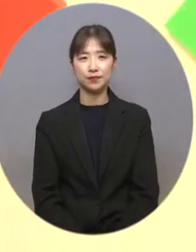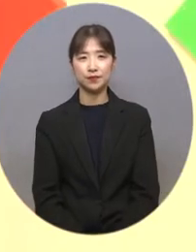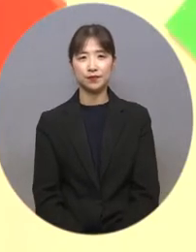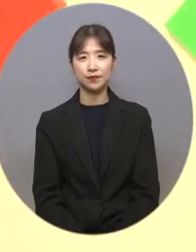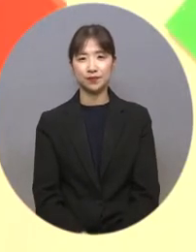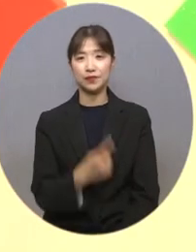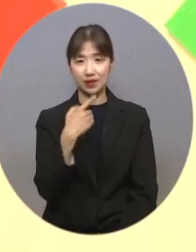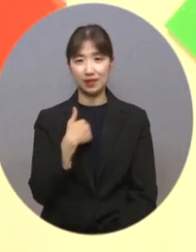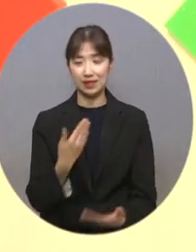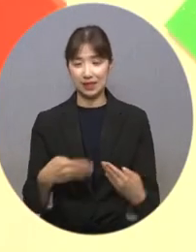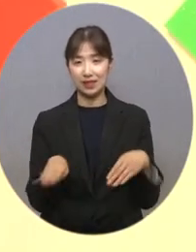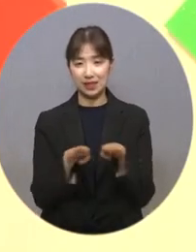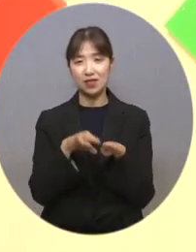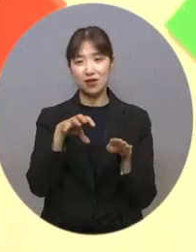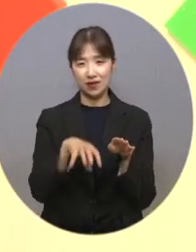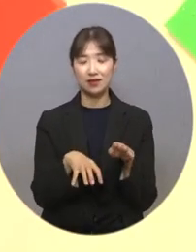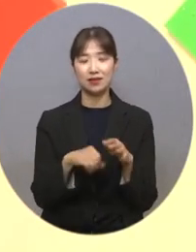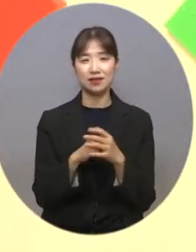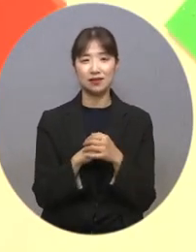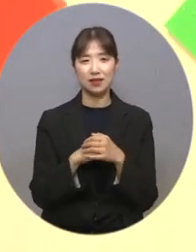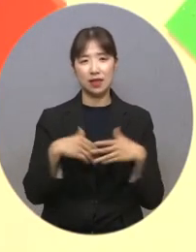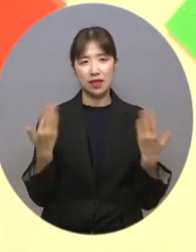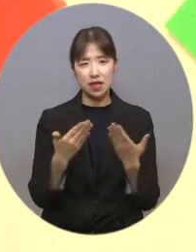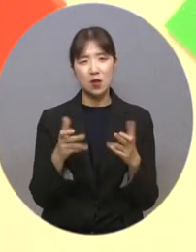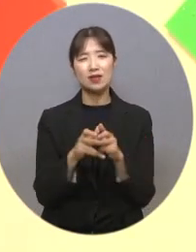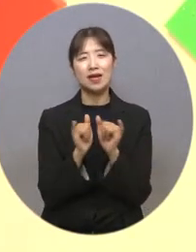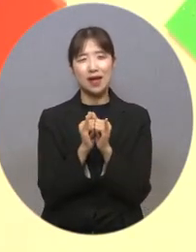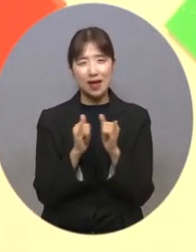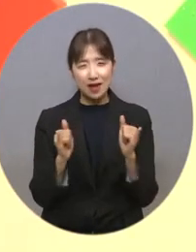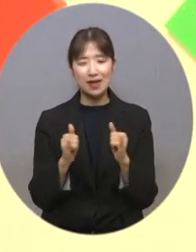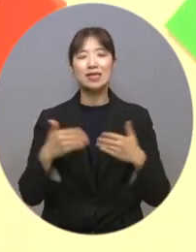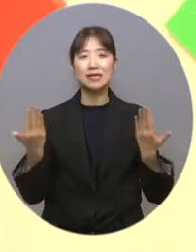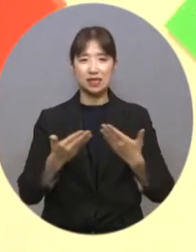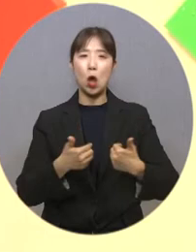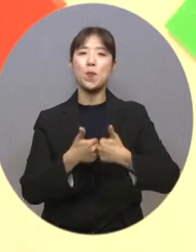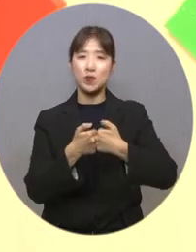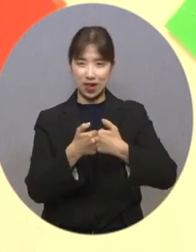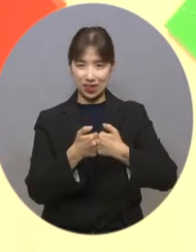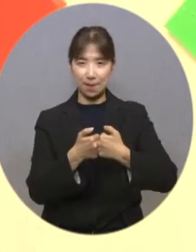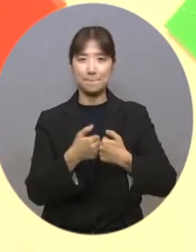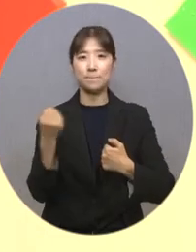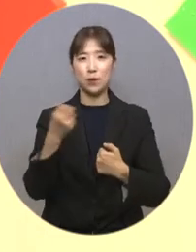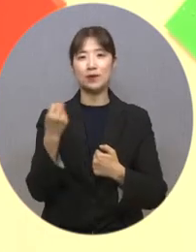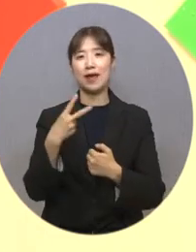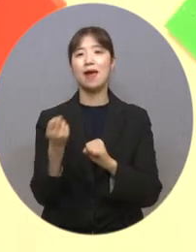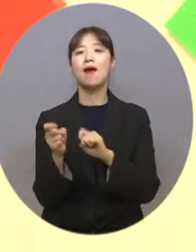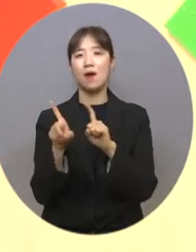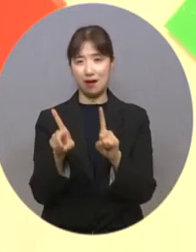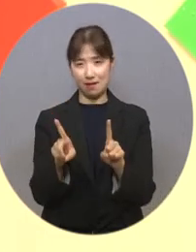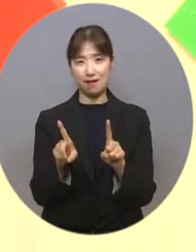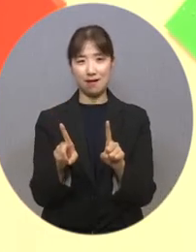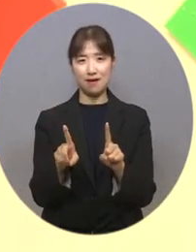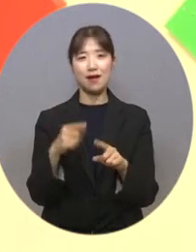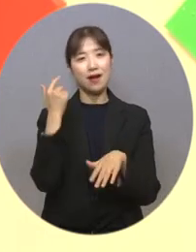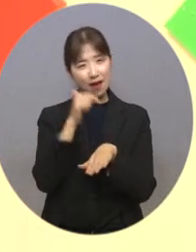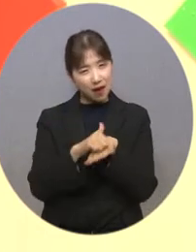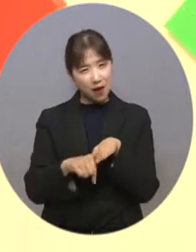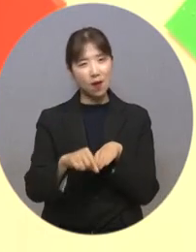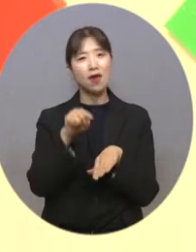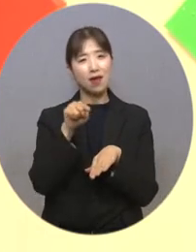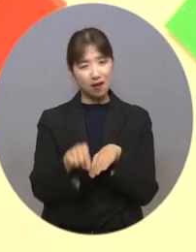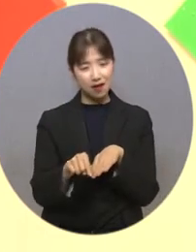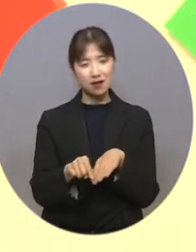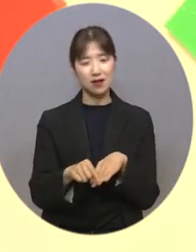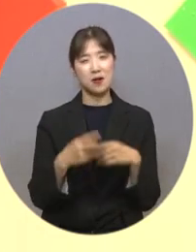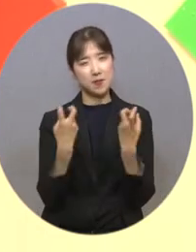우리 이제 꿈을 키우는 세상에서는 이제 근로 장애인들은 이제 직업 상담부터 직업 재활 계획 또 그 부분들을